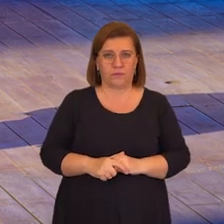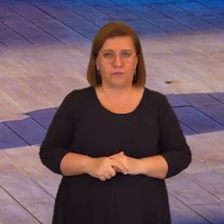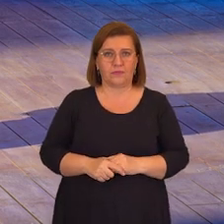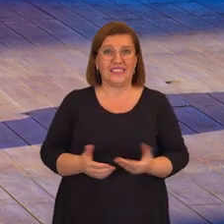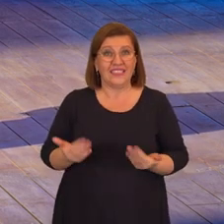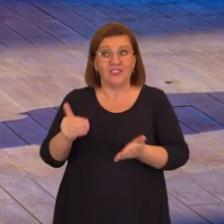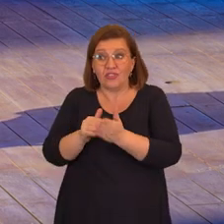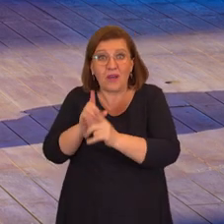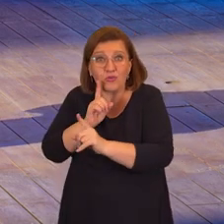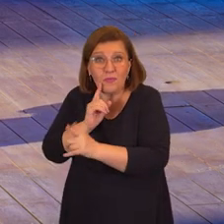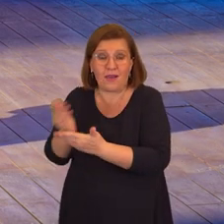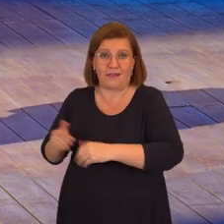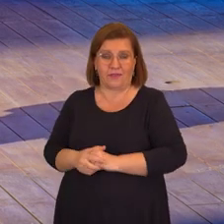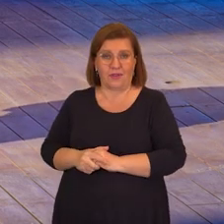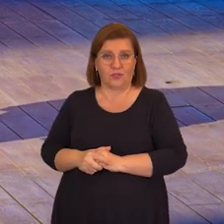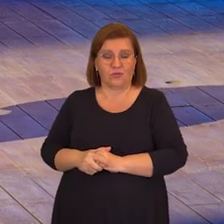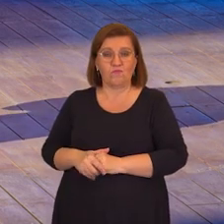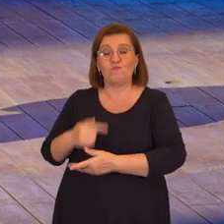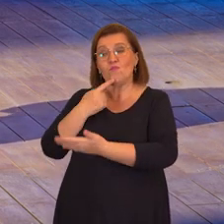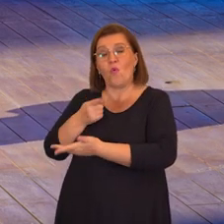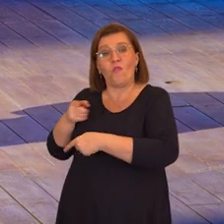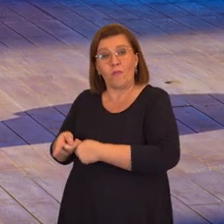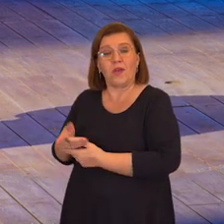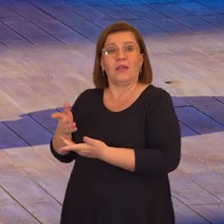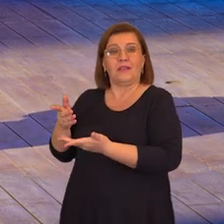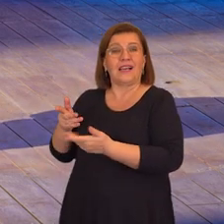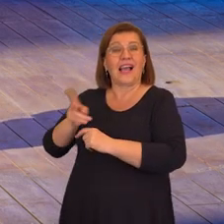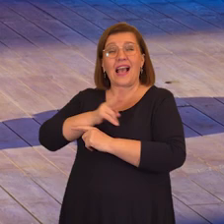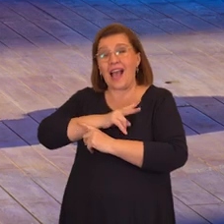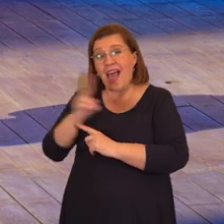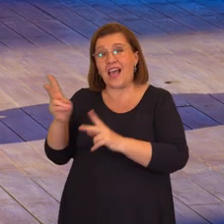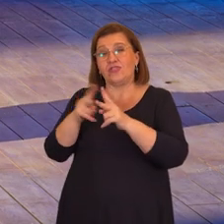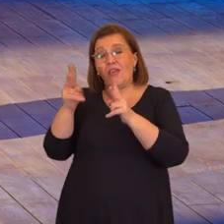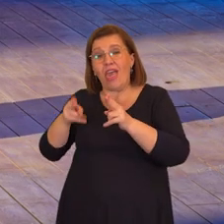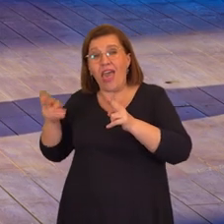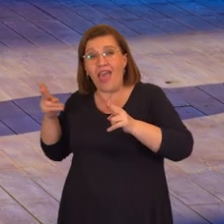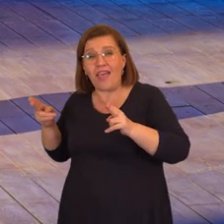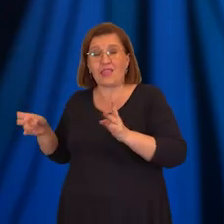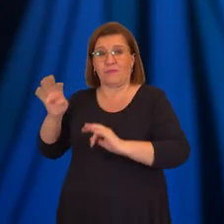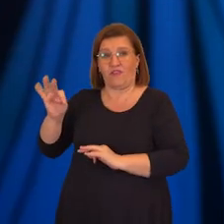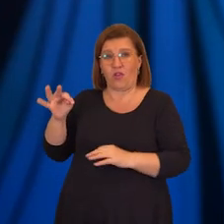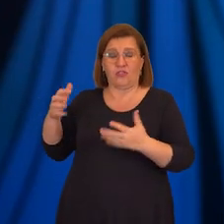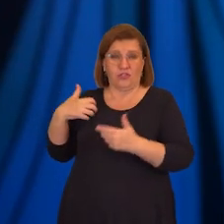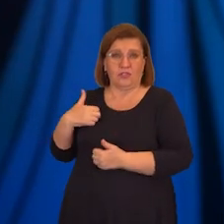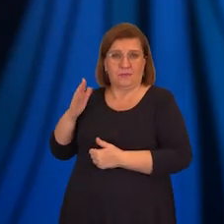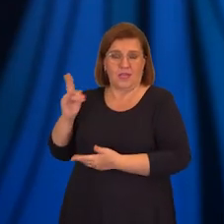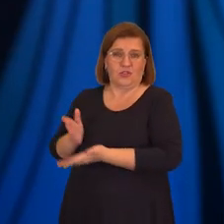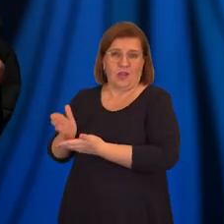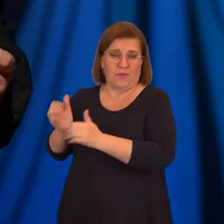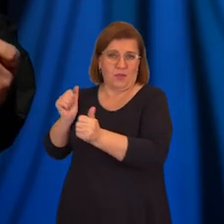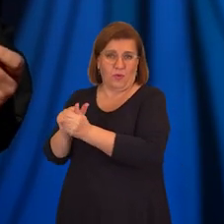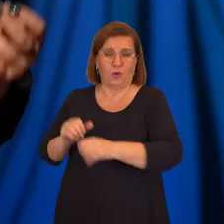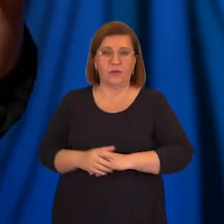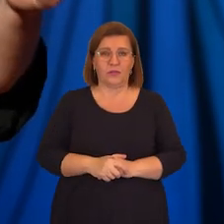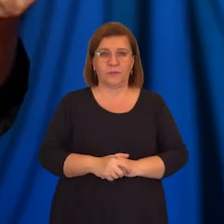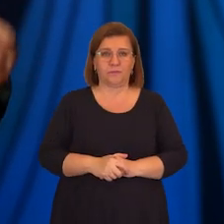Rozmawiajmy z nimi. Zapewniajmy ich, że na każdym etapie ich podróży będziemy z nimi. Kolejna niezwykła